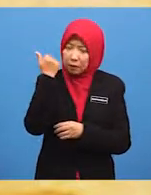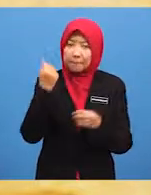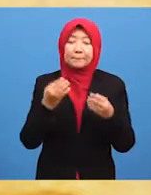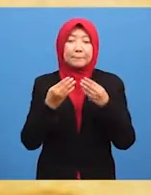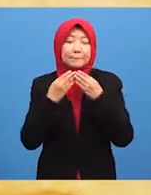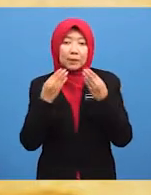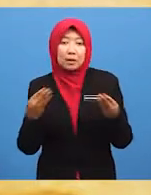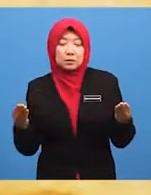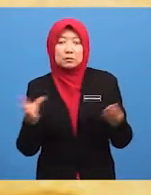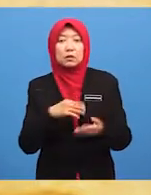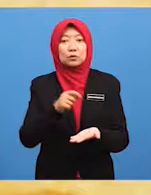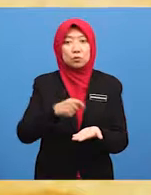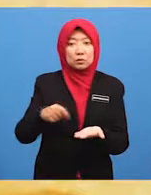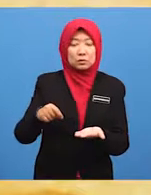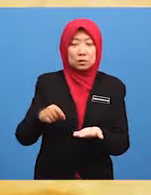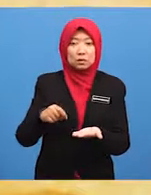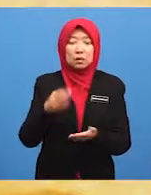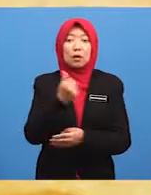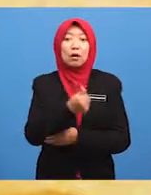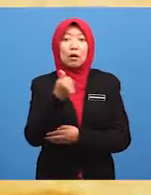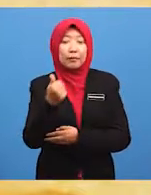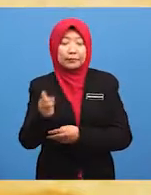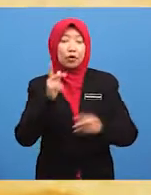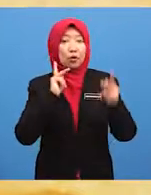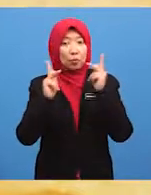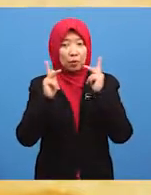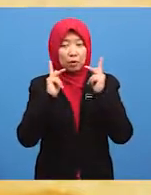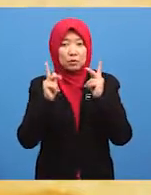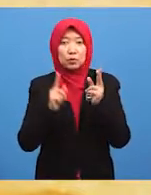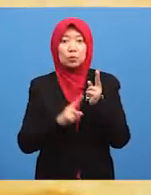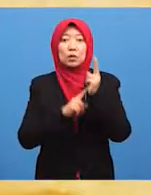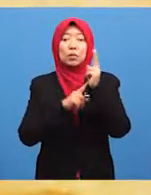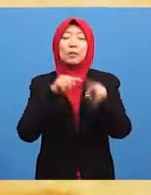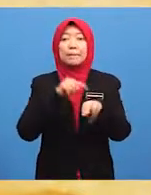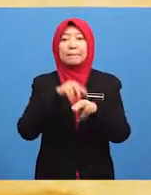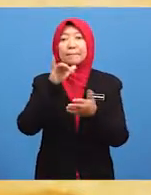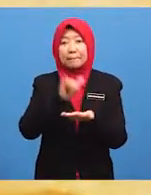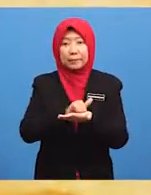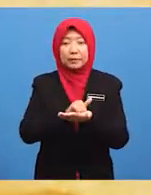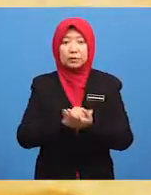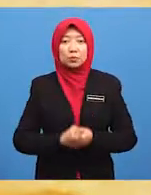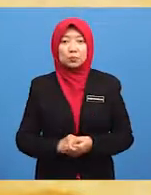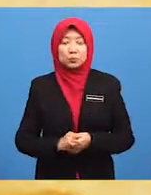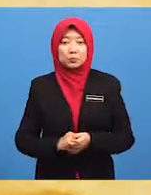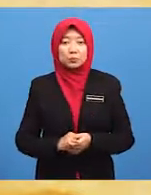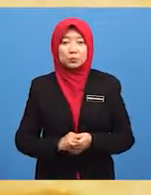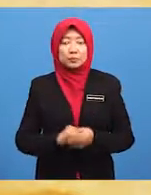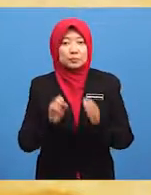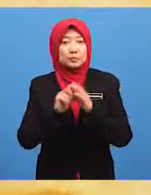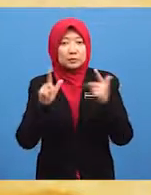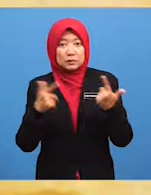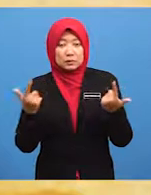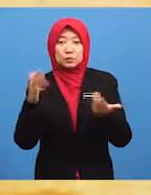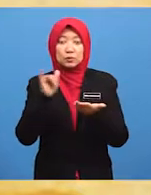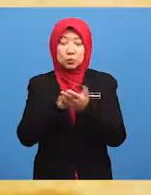dan tulisan menjadi alat komunikasi utama pada ketika itu. Selain itu,